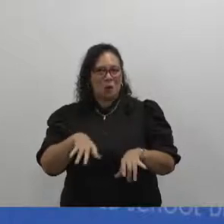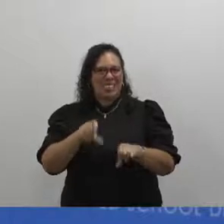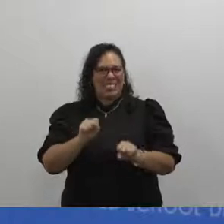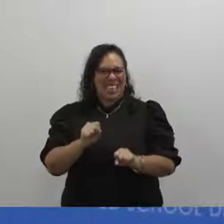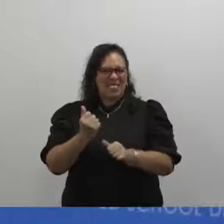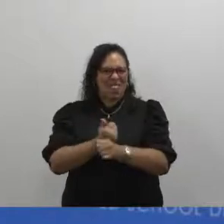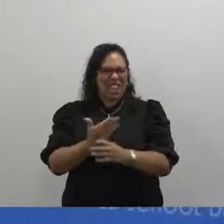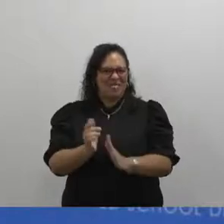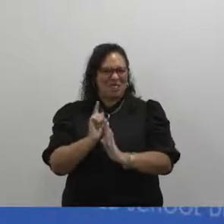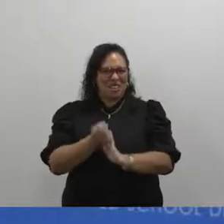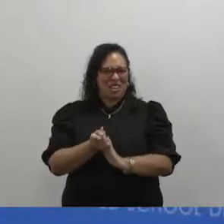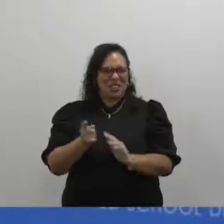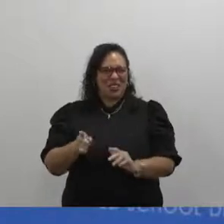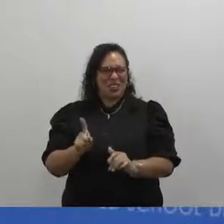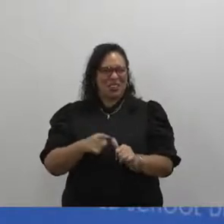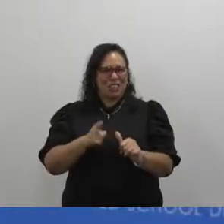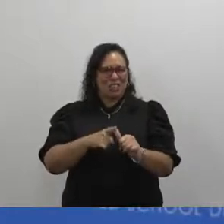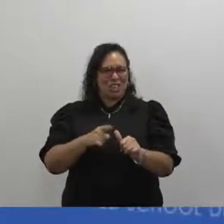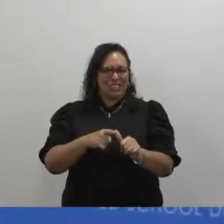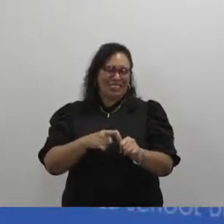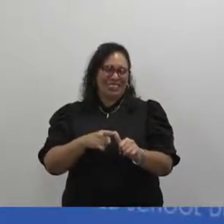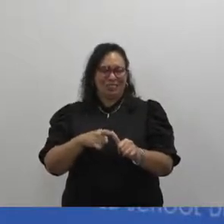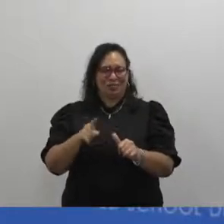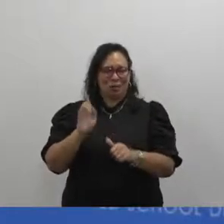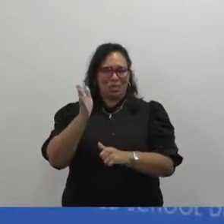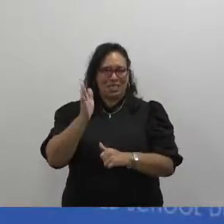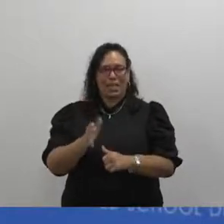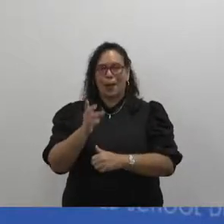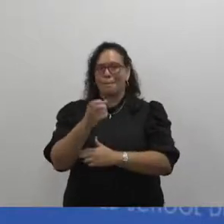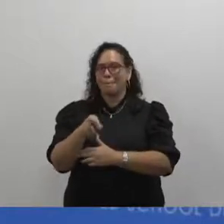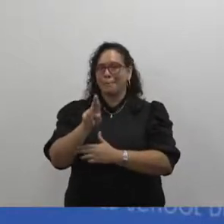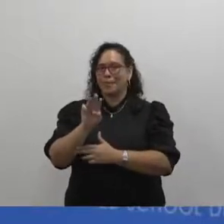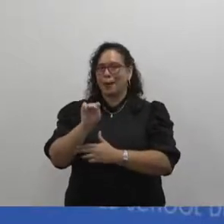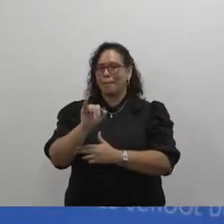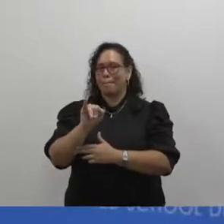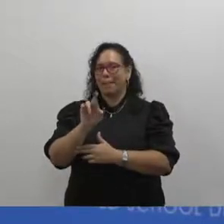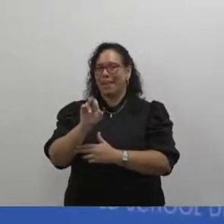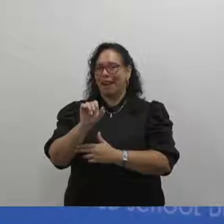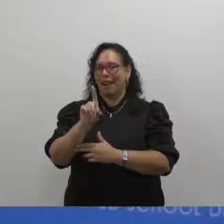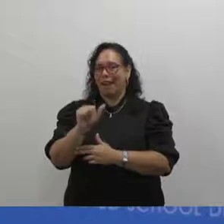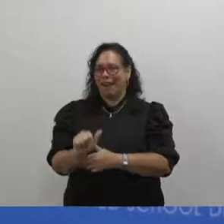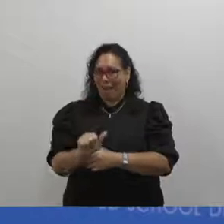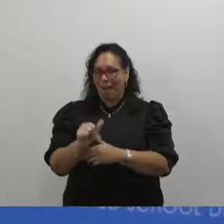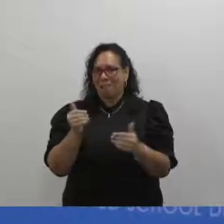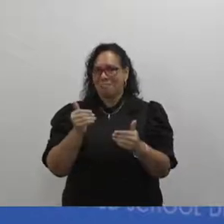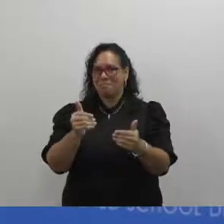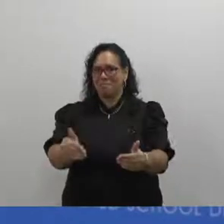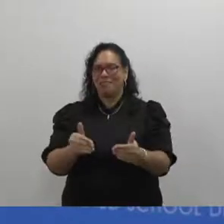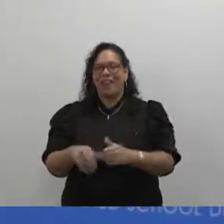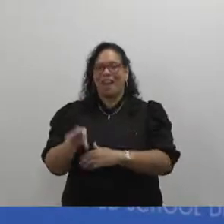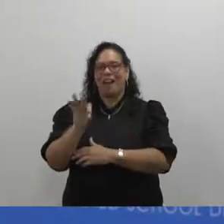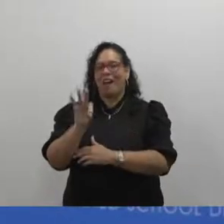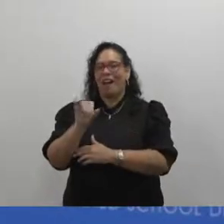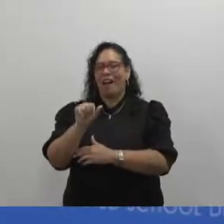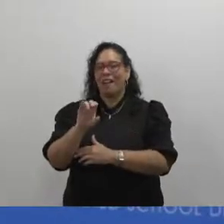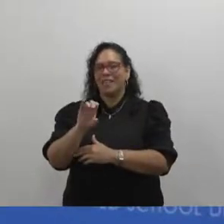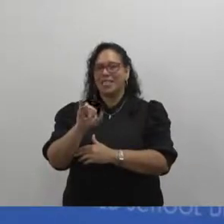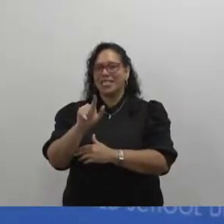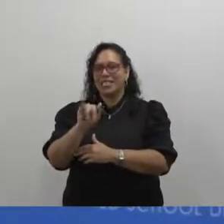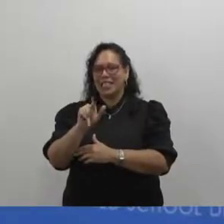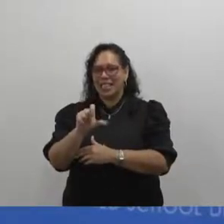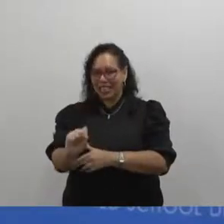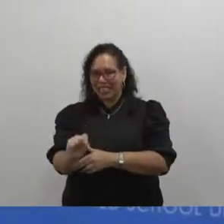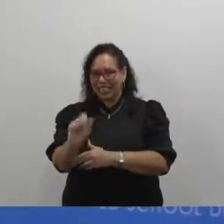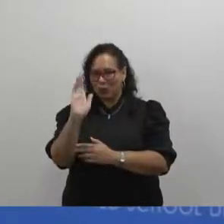hai dương nâng ở trong này bê chá rán khăn ông cam vị thi lực bằng hai mùi mùi nâng đôi chá nè dương nâng kia chết